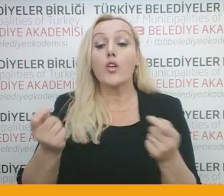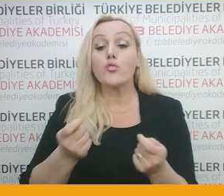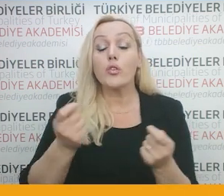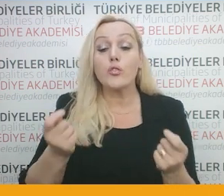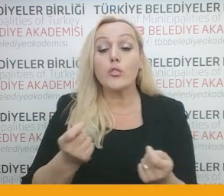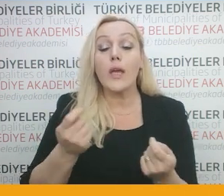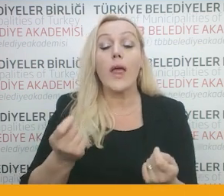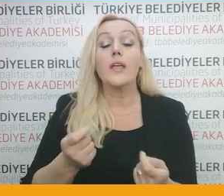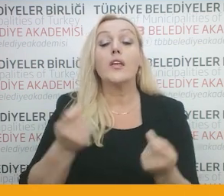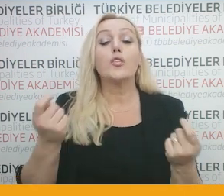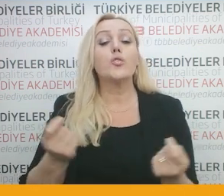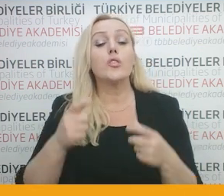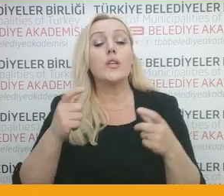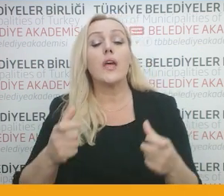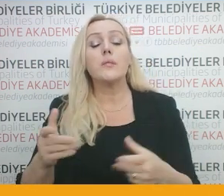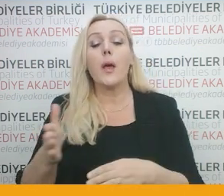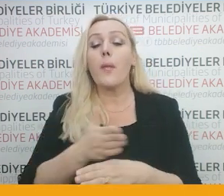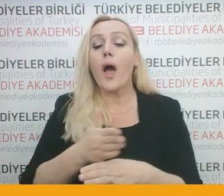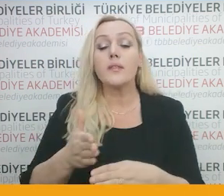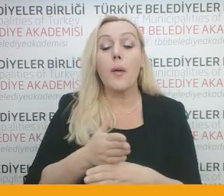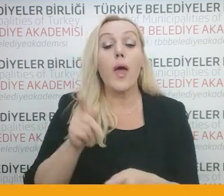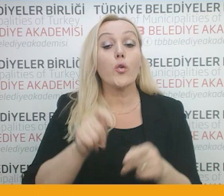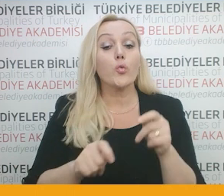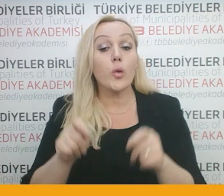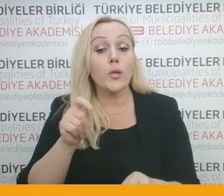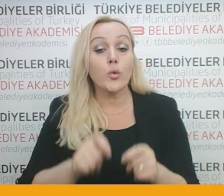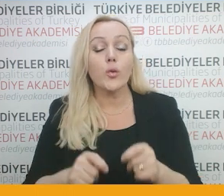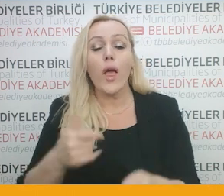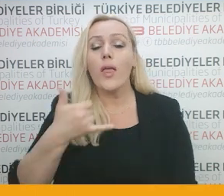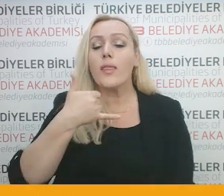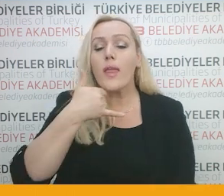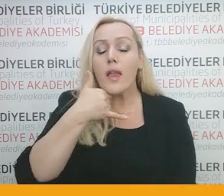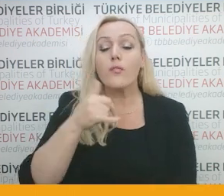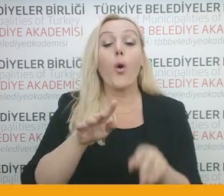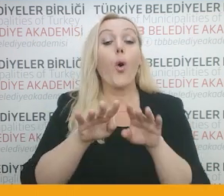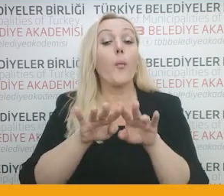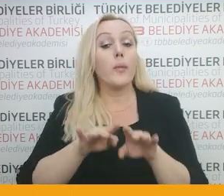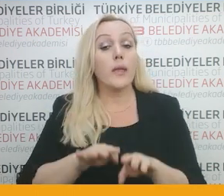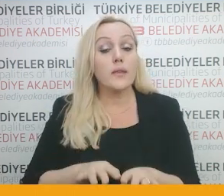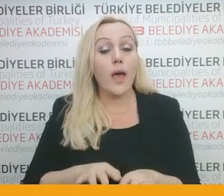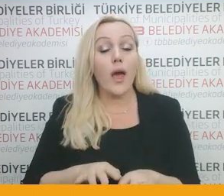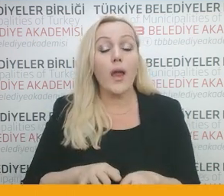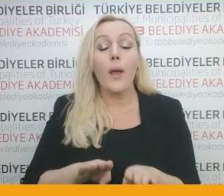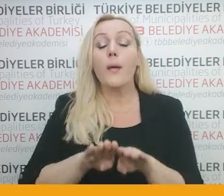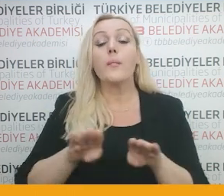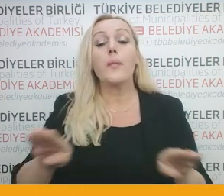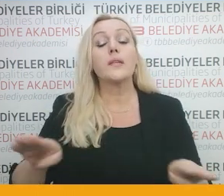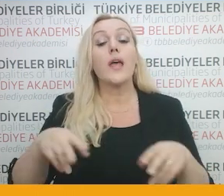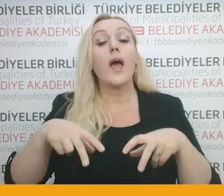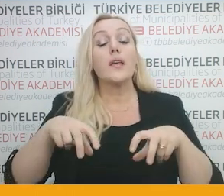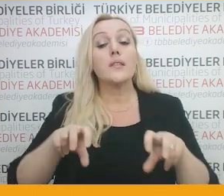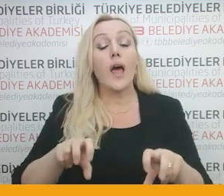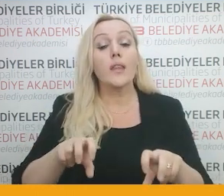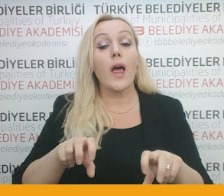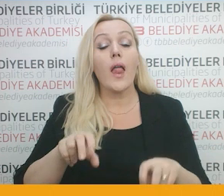iş yerimizde birçok malzeme kullanıyoruz. Telefonundan, bilgisayarından, masasından, sandalyesine